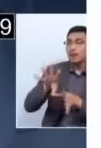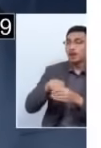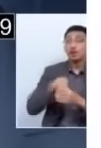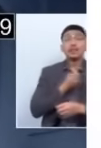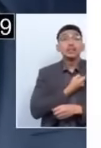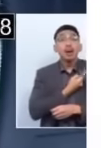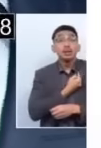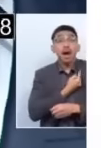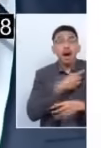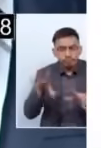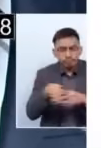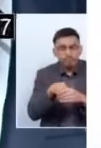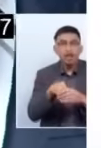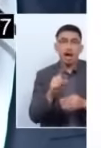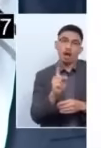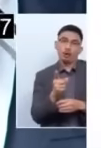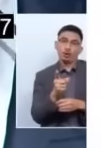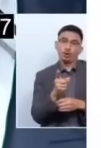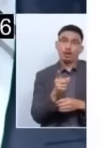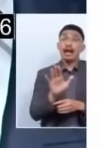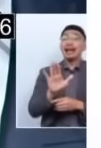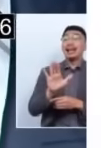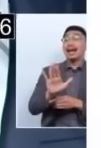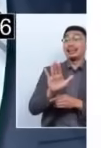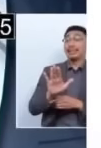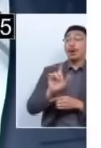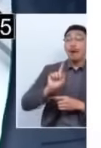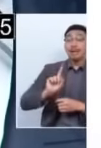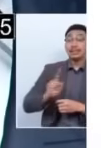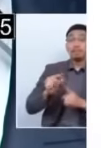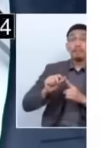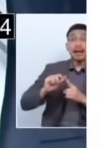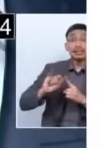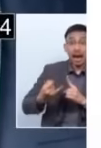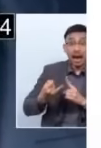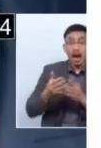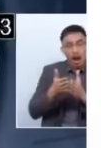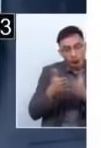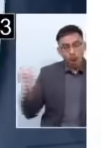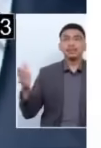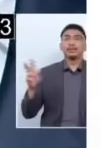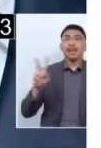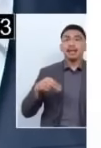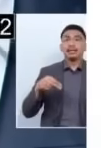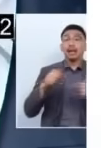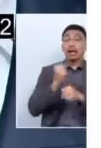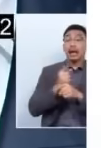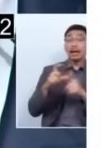Pilpres selama hampir 20 tahun ini. Tetapi sebaliknya, rakyat itu pasti marah, pasti